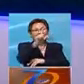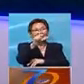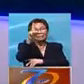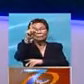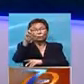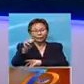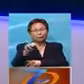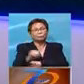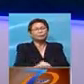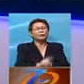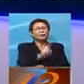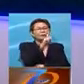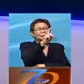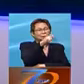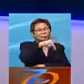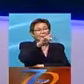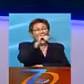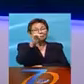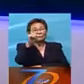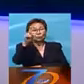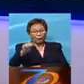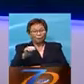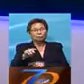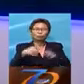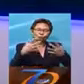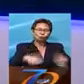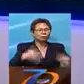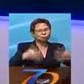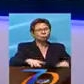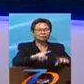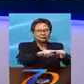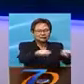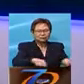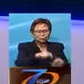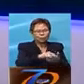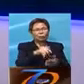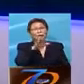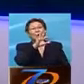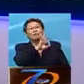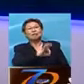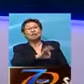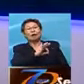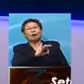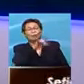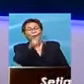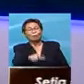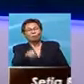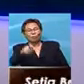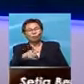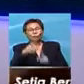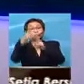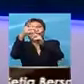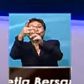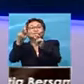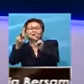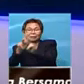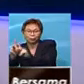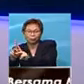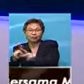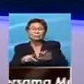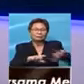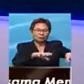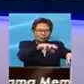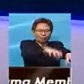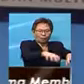9 PI1M sudah beroperasi di kawasan berkenaan yang memberi faedah kepada penduduk khususnya kawasan pedalaman. Antara kawasan